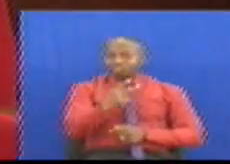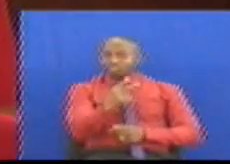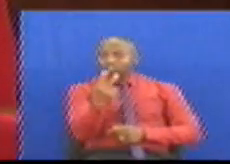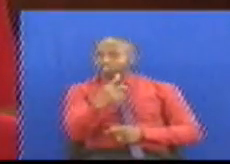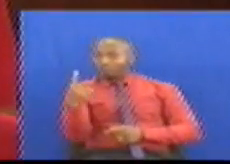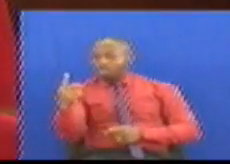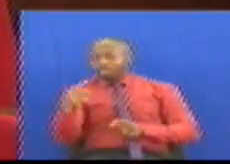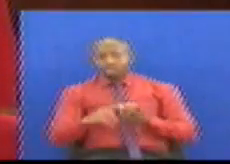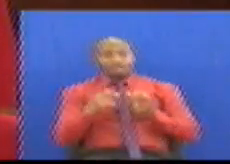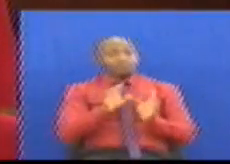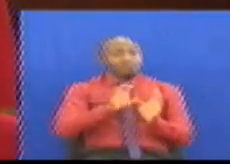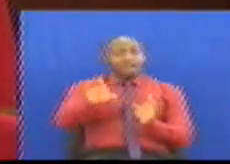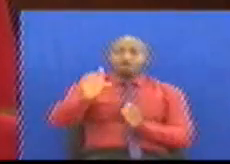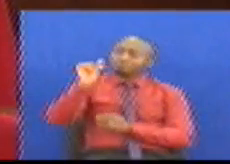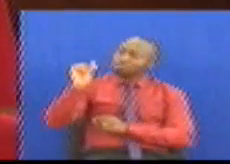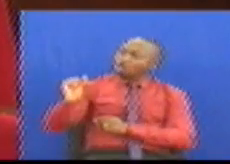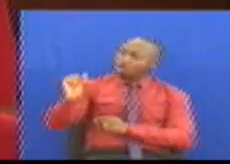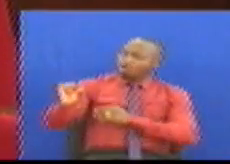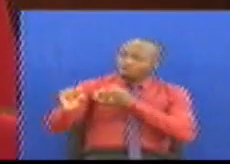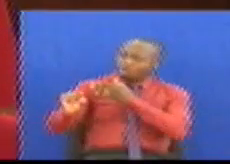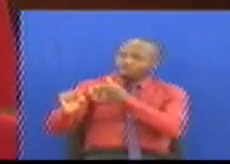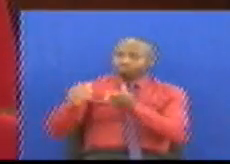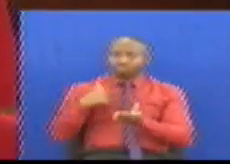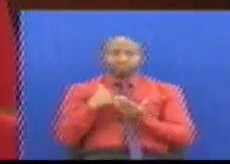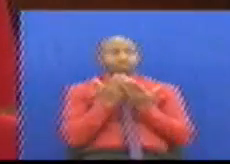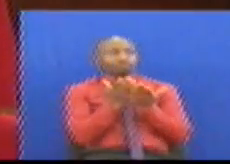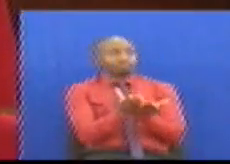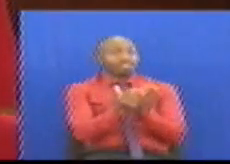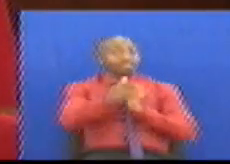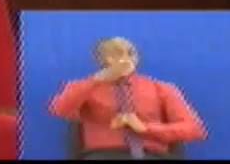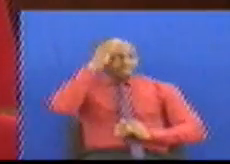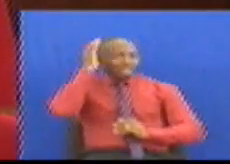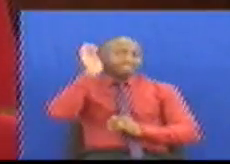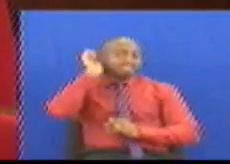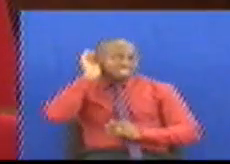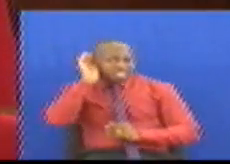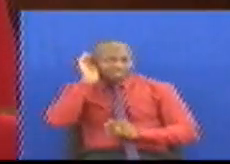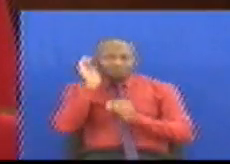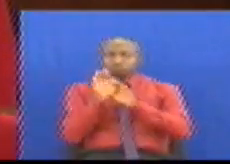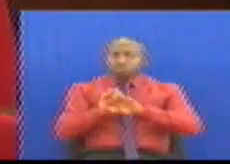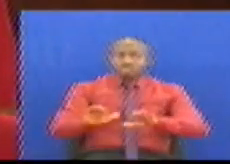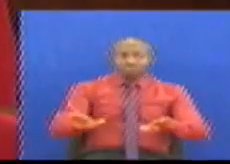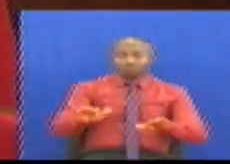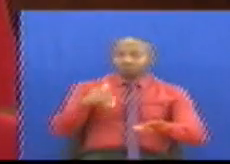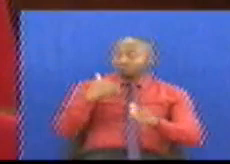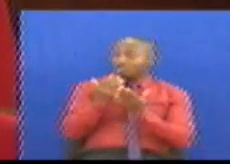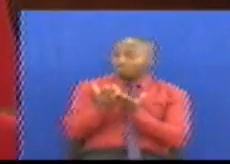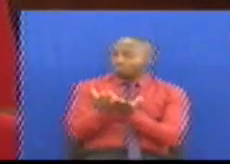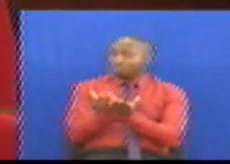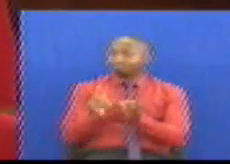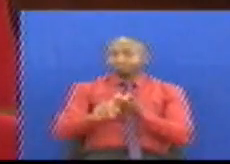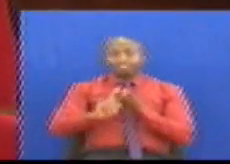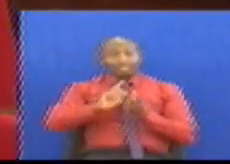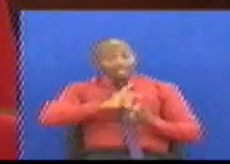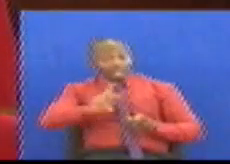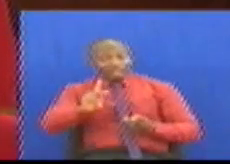Unaweza ukaona mgao ni mchache kiasi gani. Kwa mimi niombe serikali ni sikivu, ni tulivu. Mkae muone kama kile